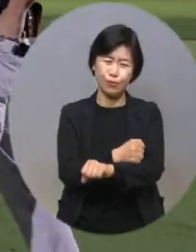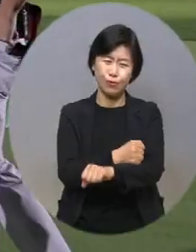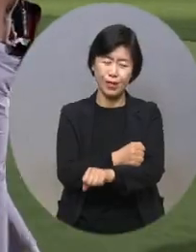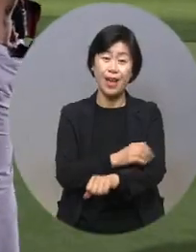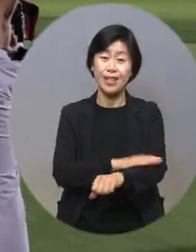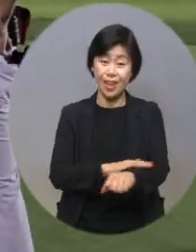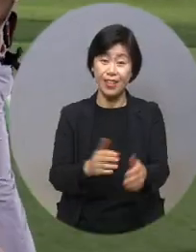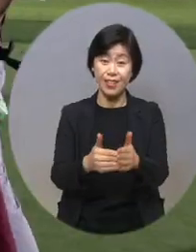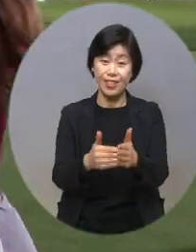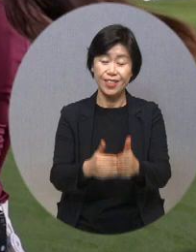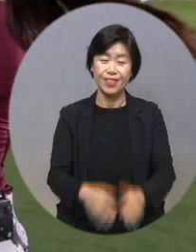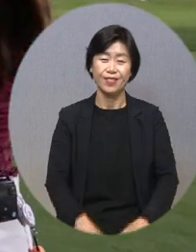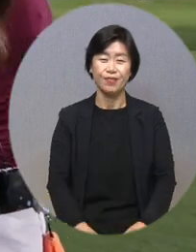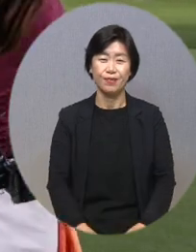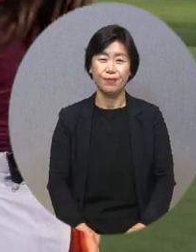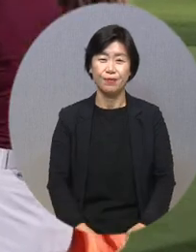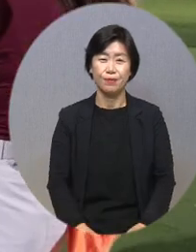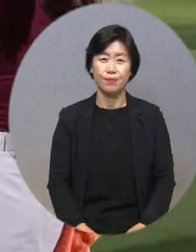잘 쳤습니다.